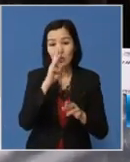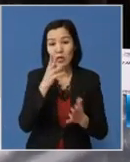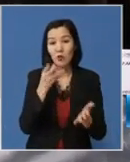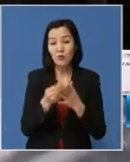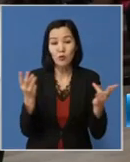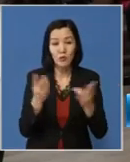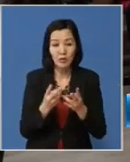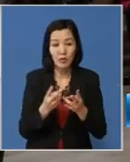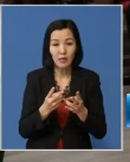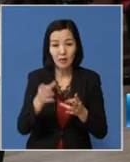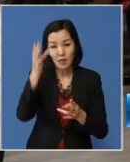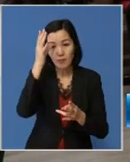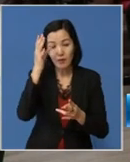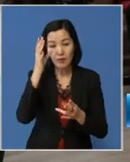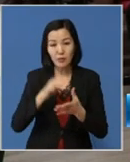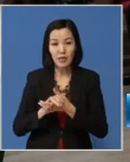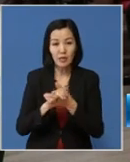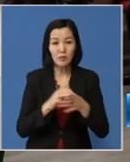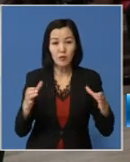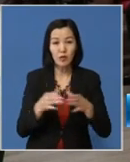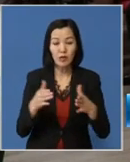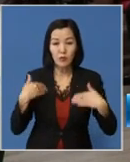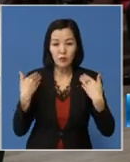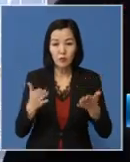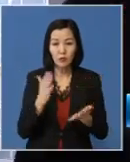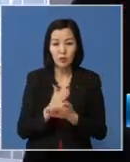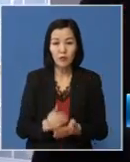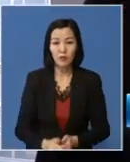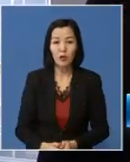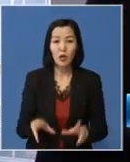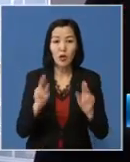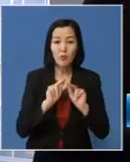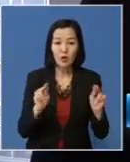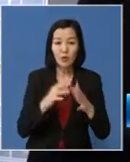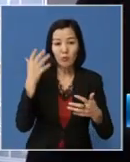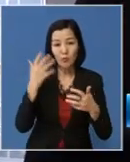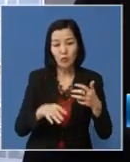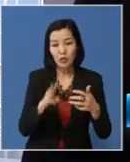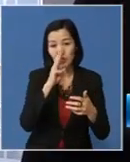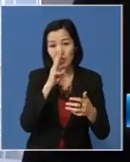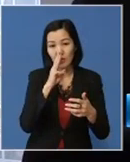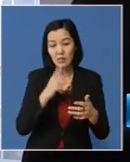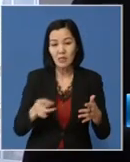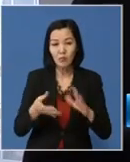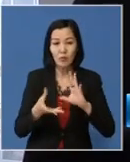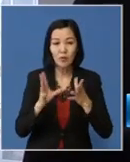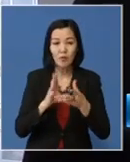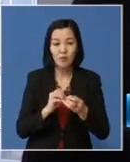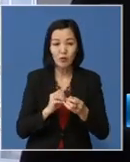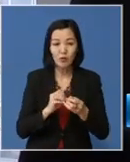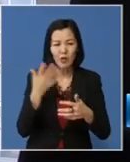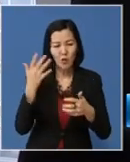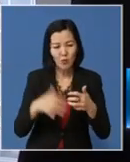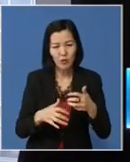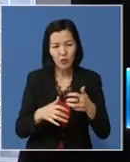қажет. Білім және ғылым кәсіподағы қызметкерлері осындай ұсыныс жасап отыр. Мұғалімнің орташа айлық жалақысы республика бойынша орташа